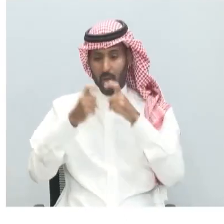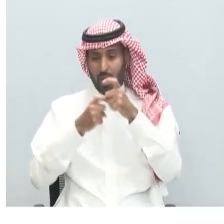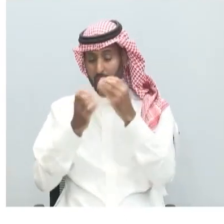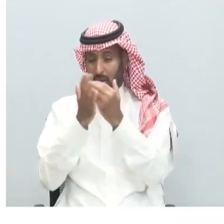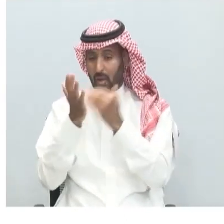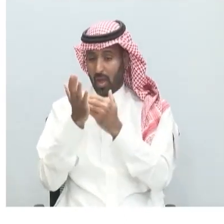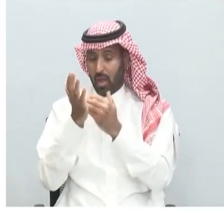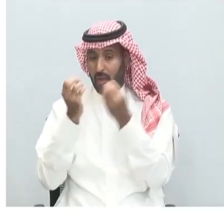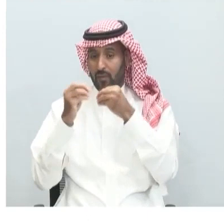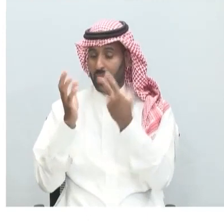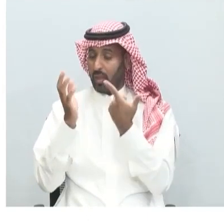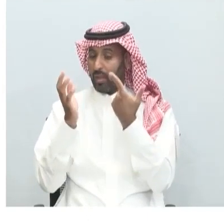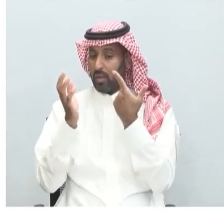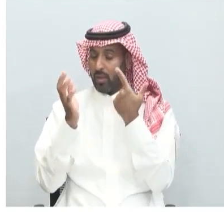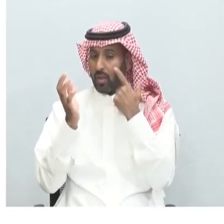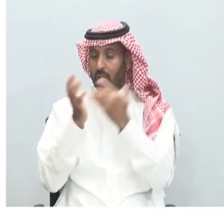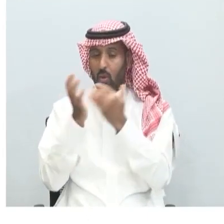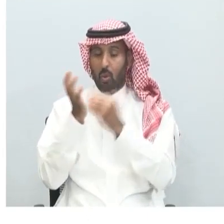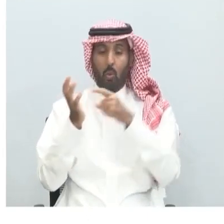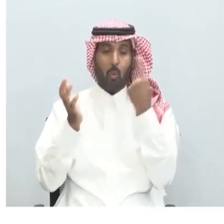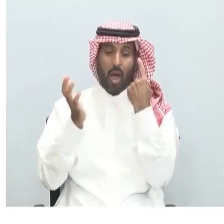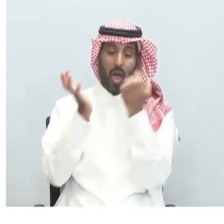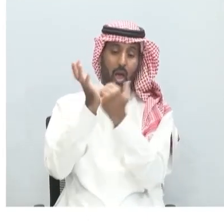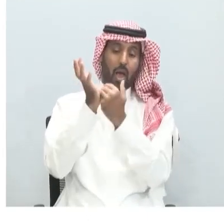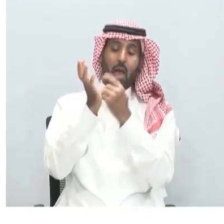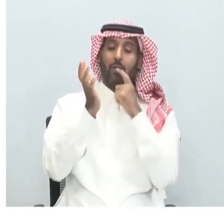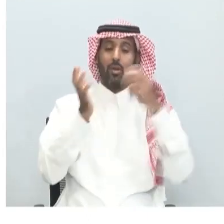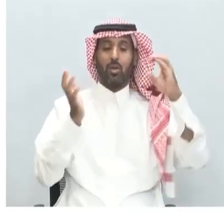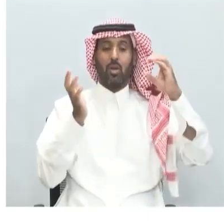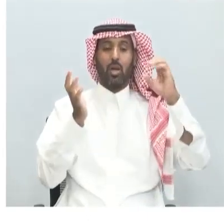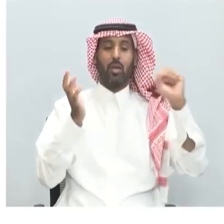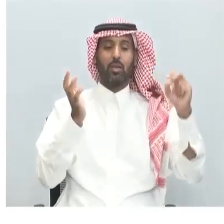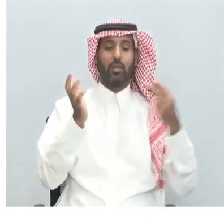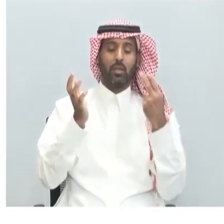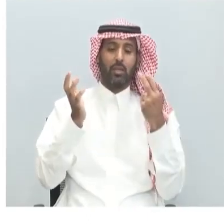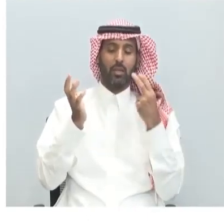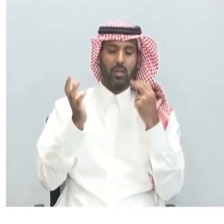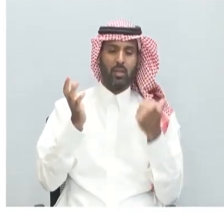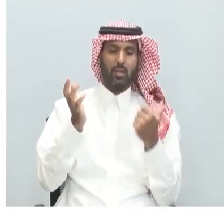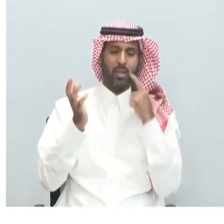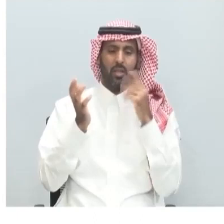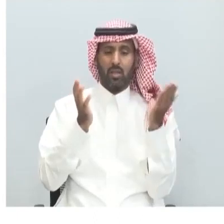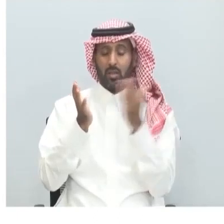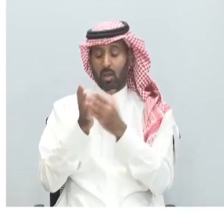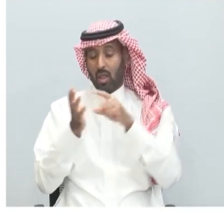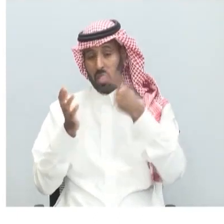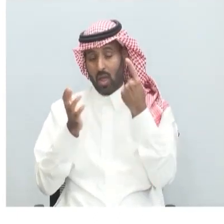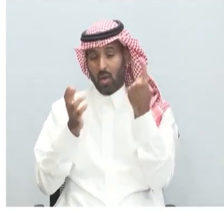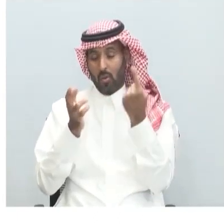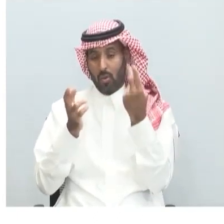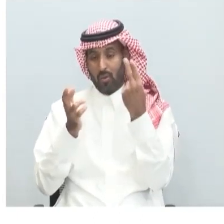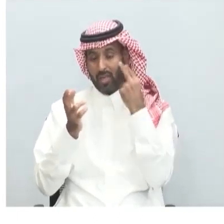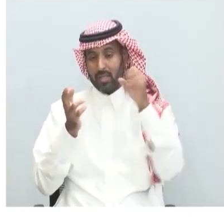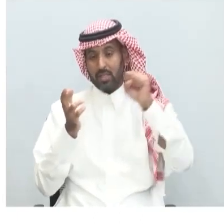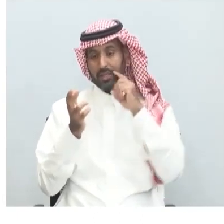المستوى بمعنى هنا المستوى الاول للكربون يوجد فيه مستوى ثانوي اس الثانوي